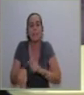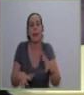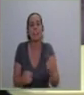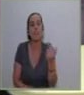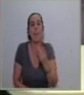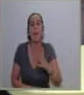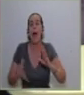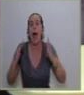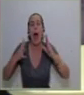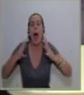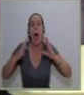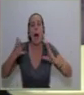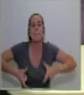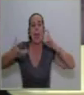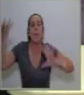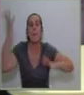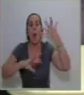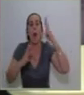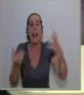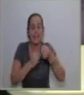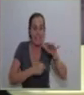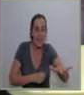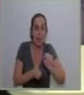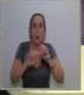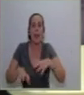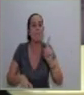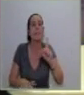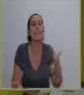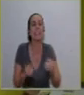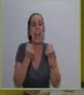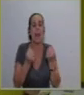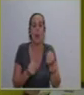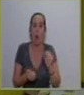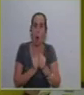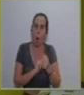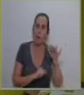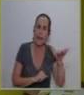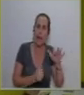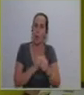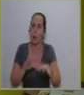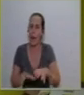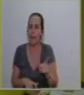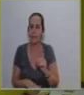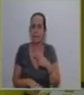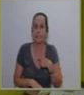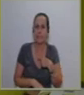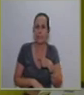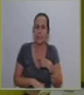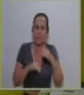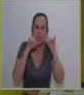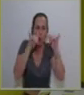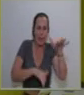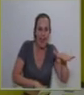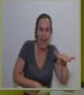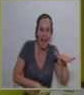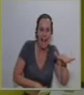שניהם. הבניין בוער, את צריכה להציל אחד, או ילד או הכלב, יאללה. אוקיי, או ילד או כלב, אז הייתי צועקת